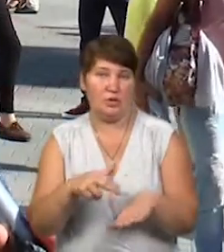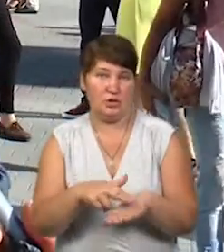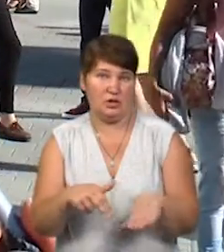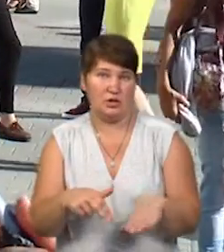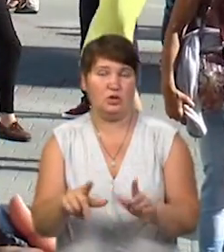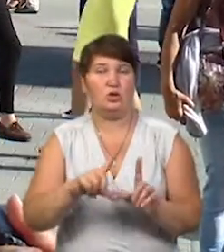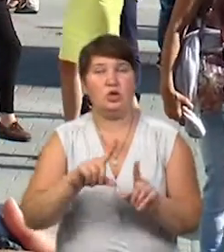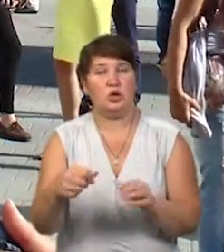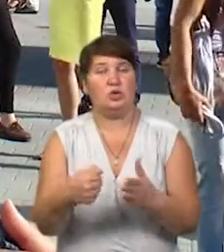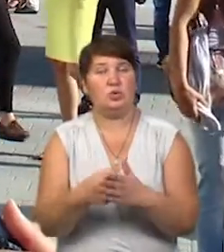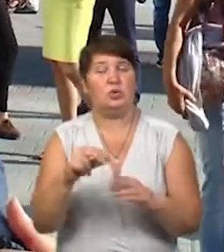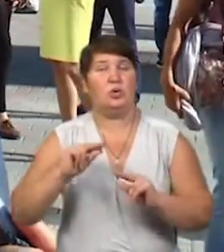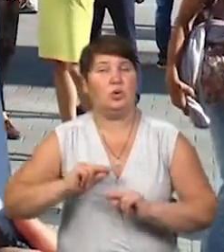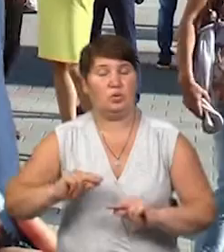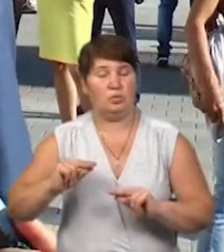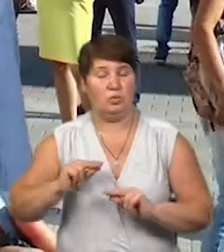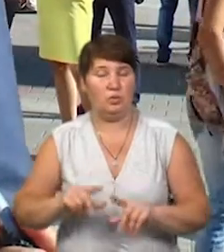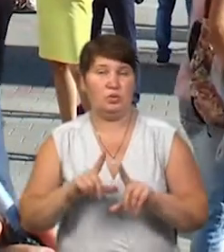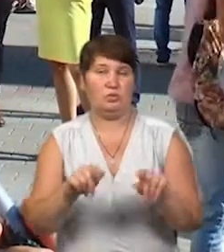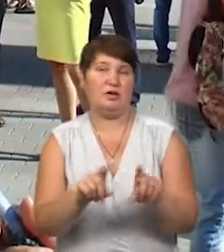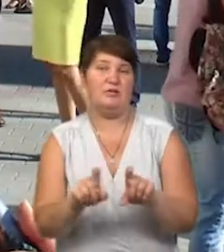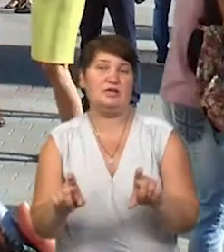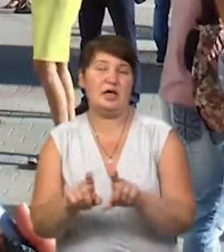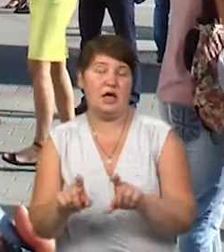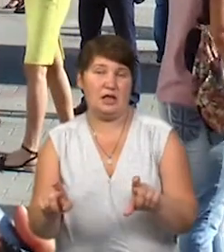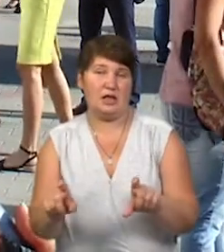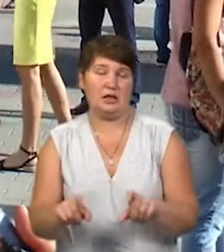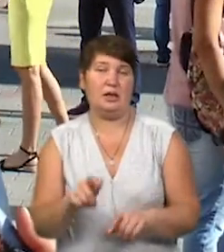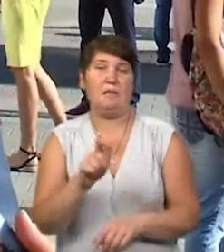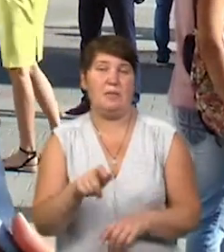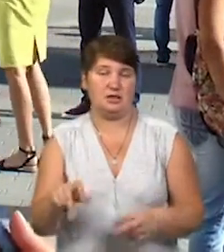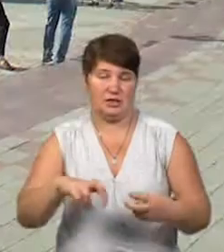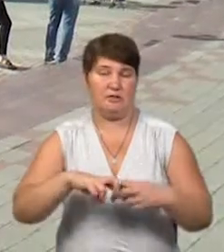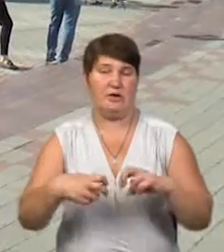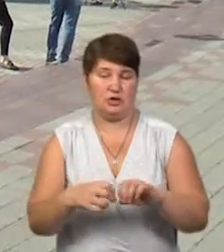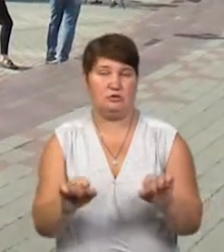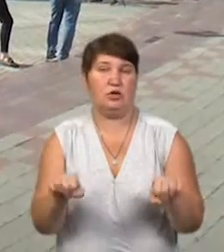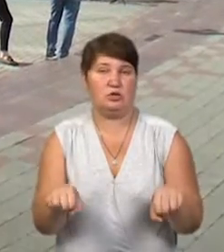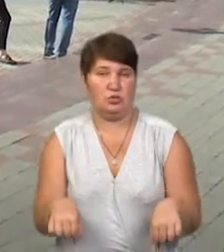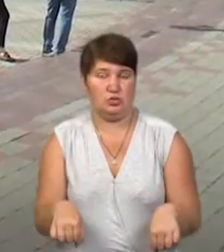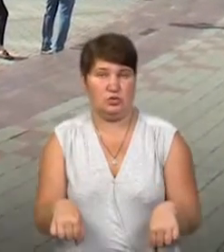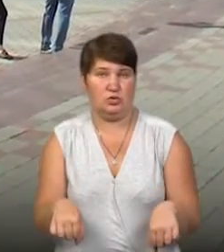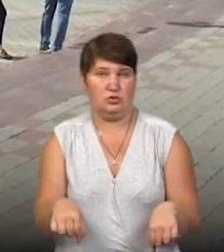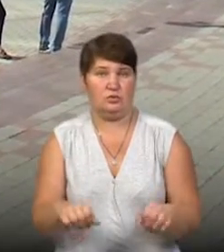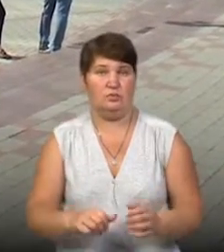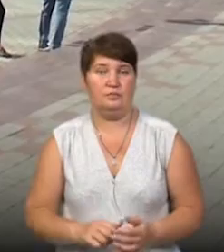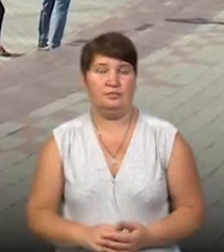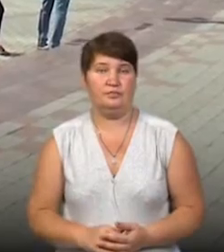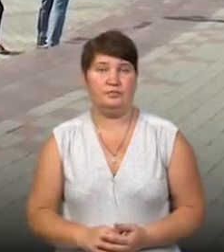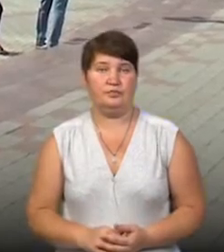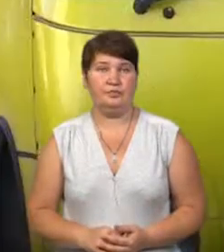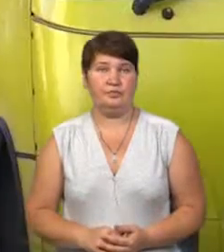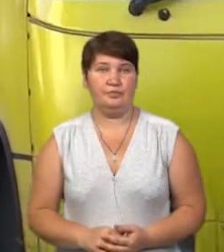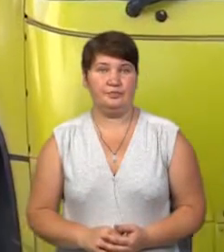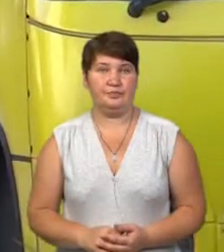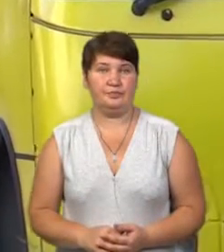до роботи, доїхати у заклади мешканці Франківська зможуть. Наталія Олексієнко, Богдан Струк. Новини на